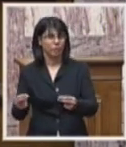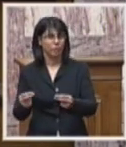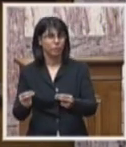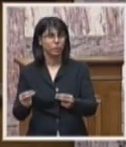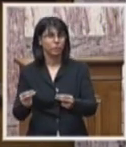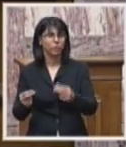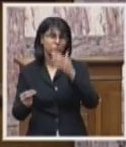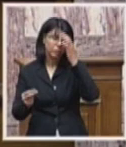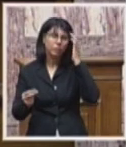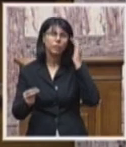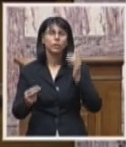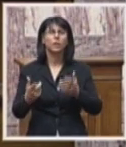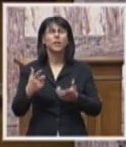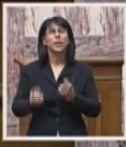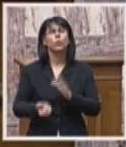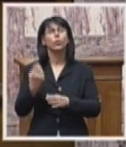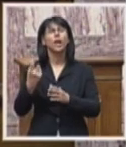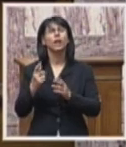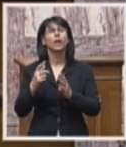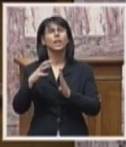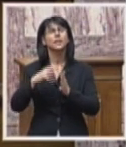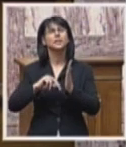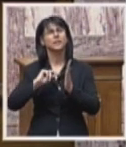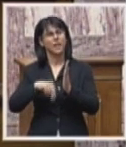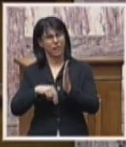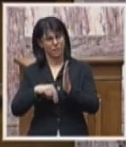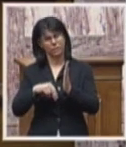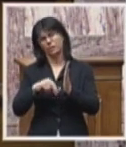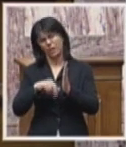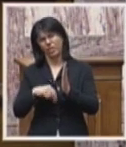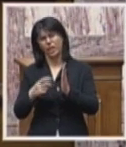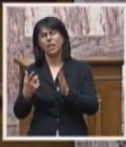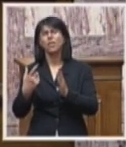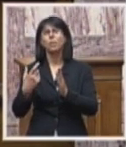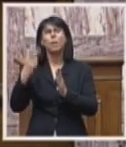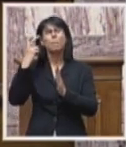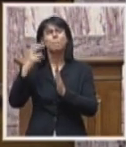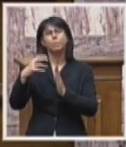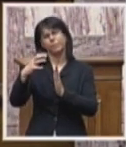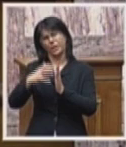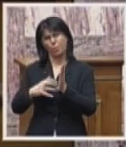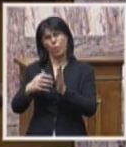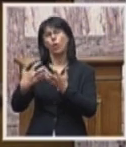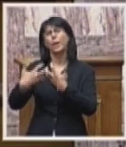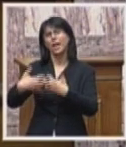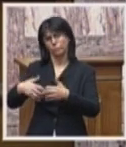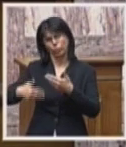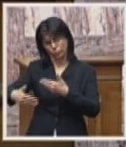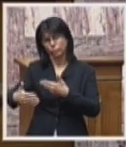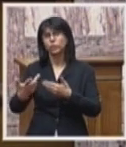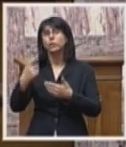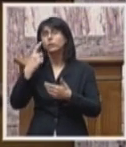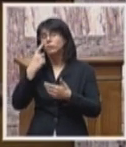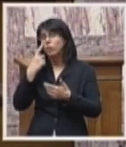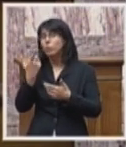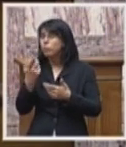στην νέα συνθήκη, με την τροποποιημένη συνθήκη για το μηχανισμό. Πιθανώς να πρέπει να πάμε σε δημοψήφισμα. Να δούμε όμως ποια θα είναι η τελική διαπραγμάτευση